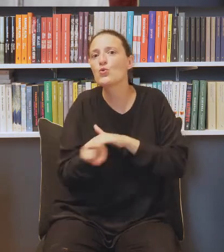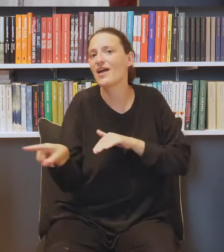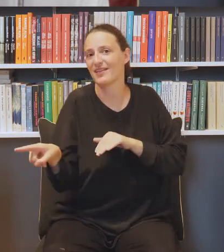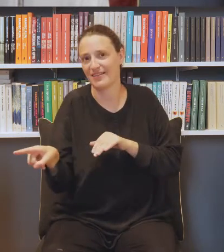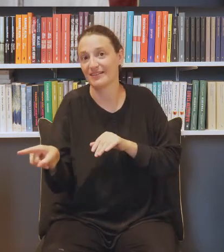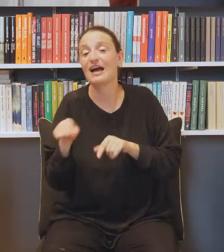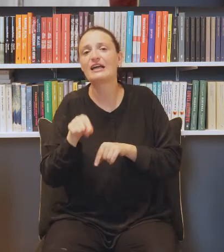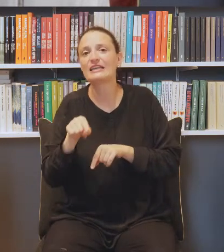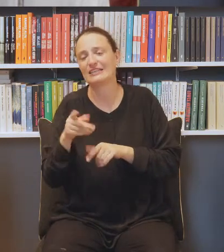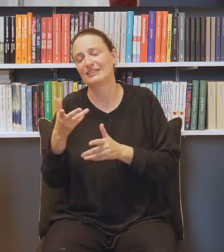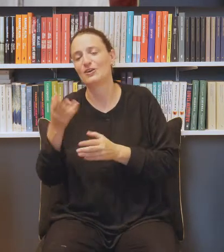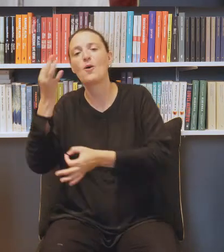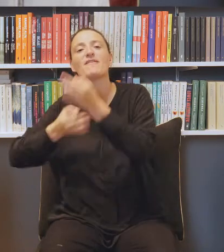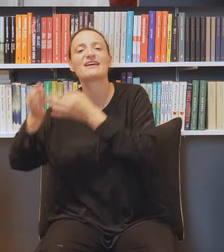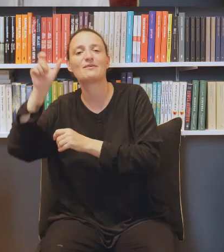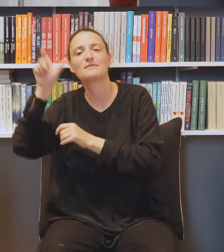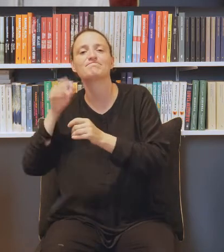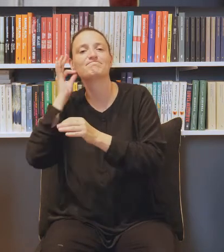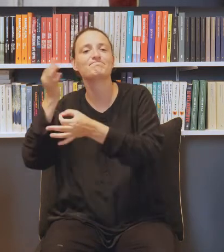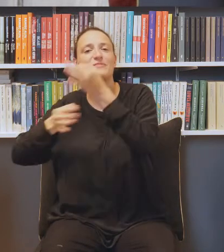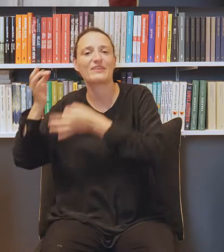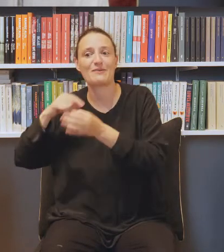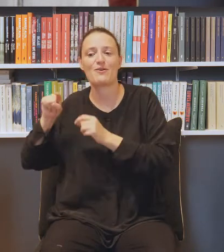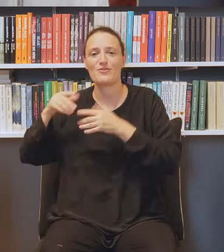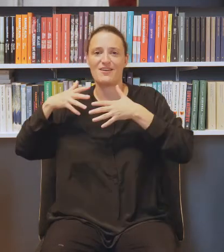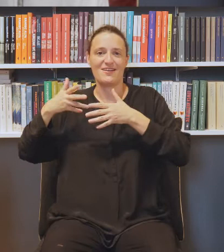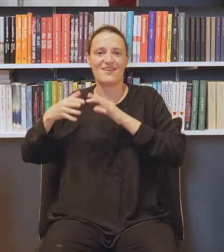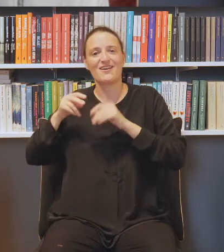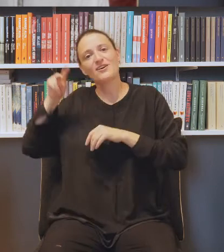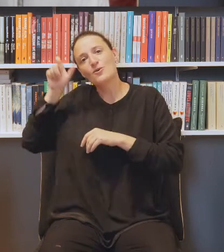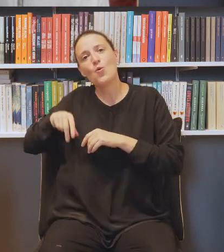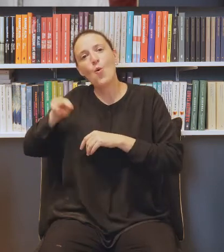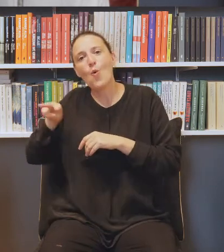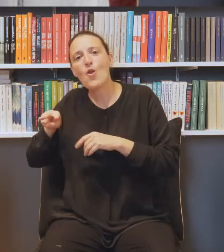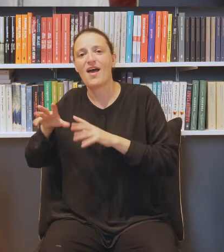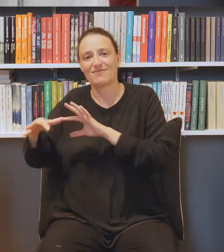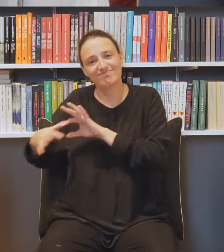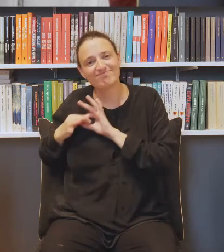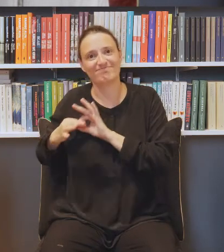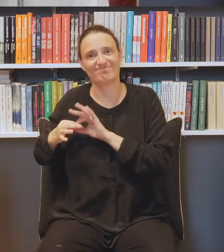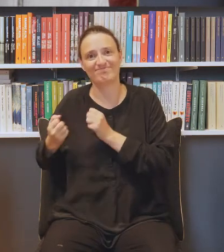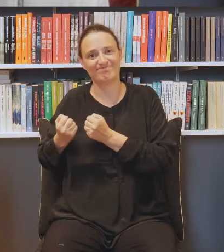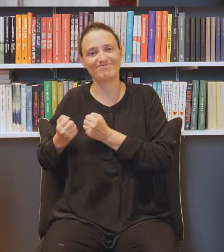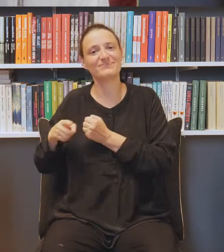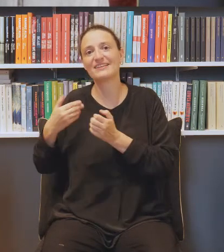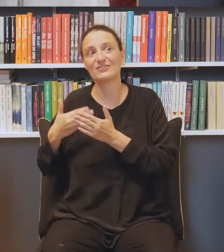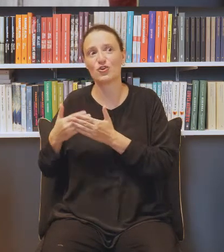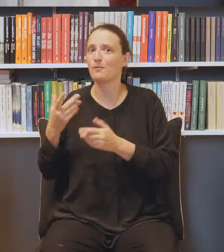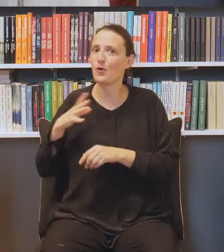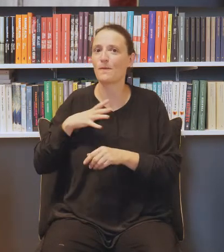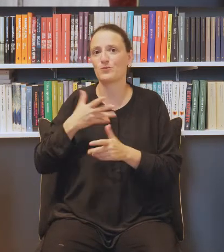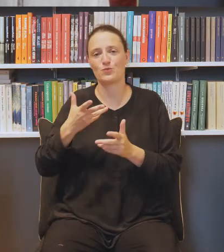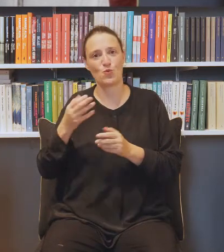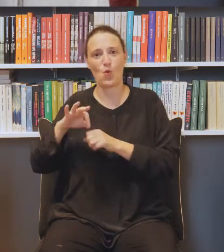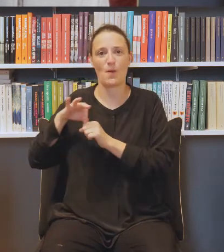utożsamia z tą Ulą, bo ona też chodziła po mieście, pracowała w muzeum i też zwiedzała miasto, też tą